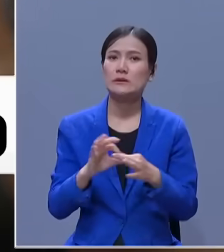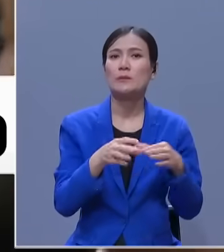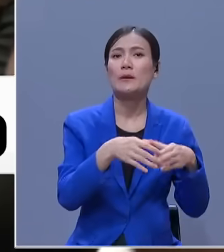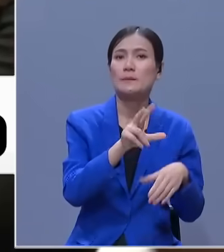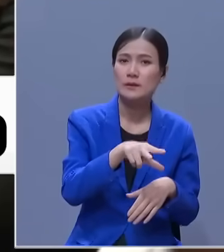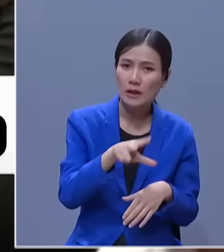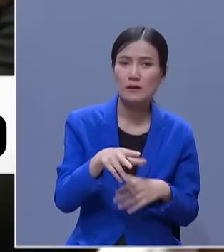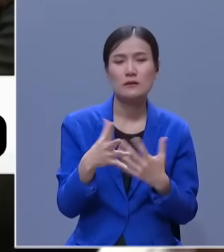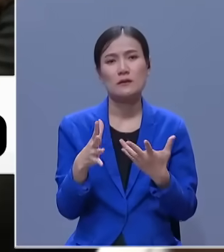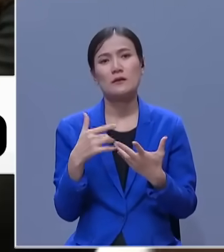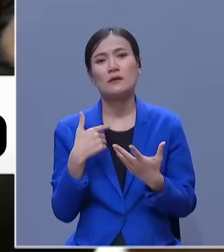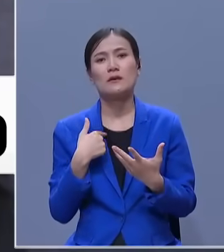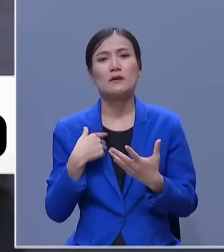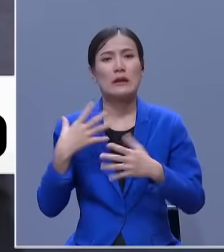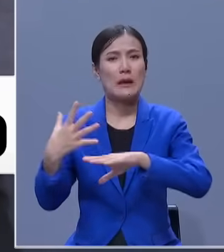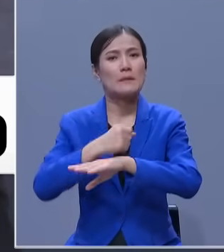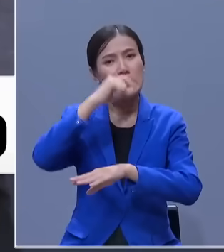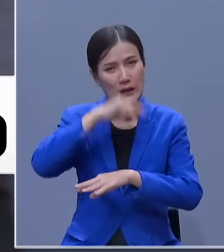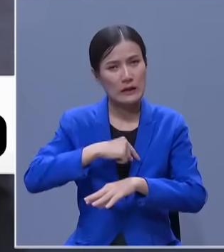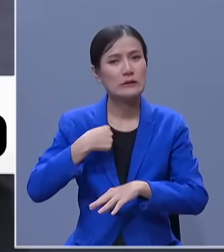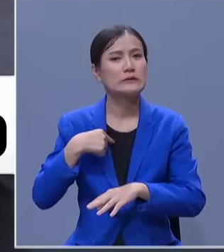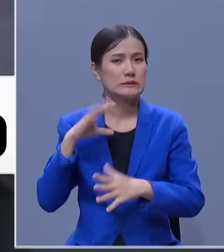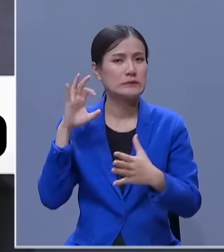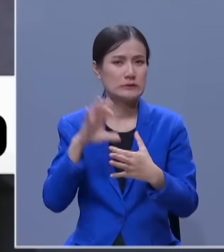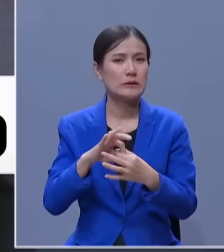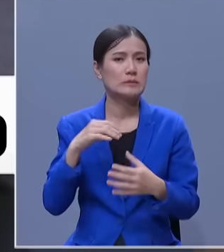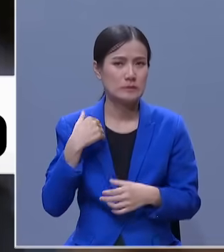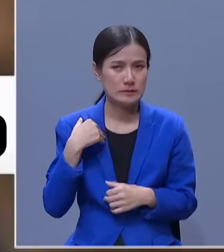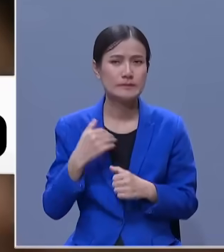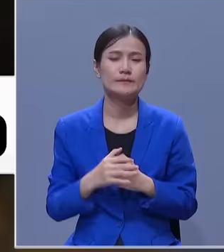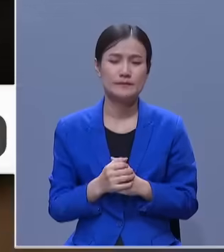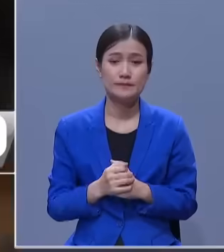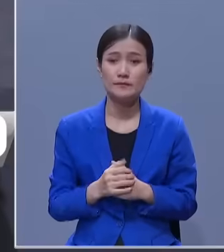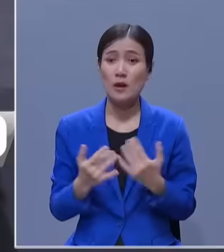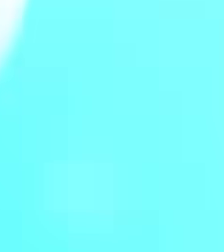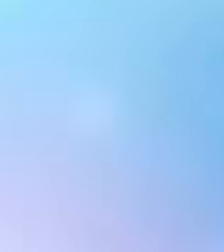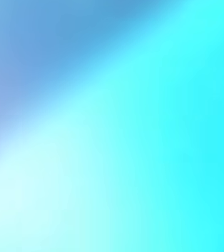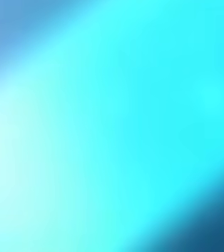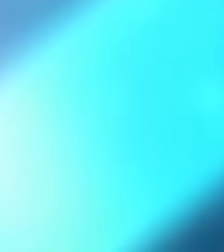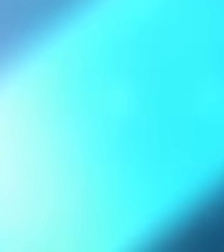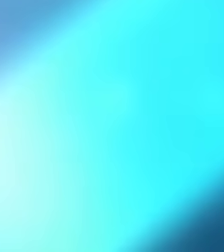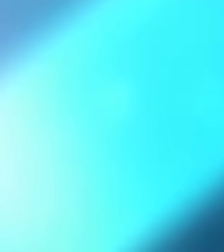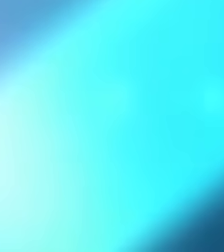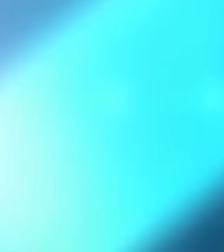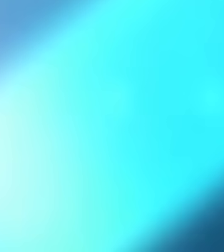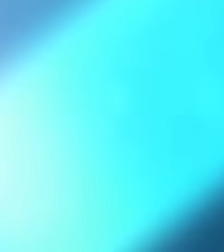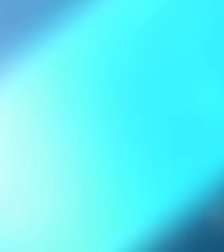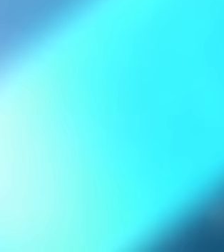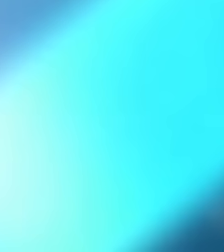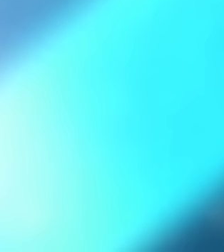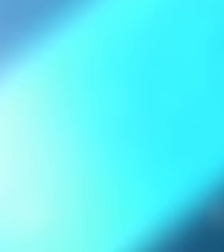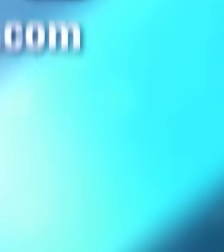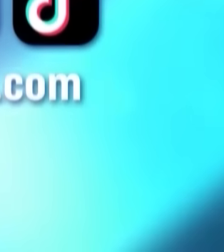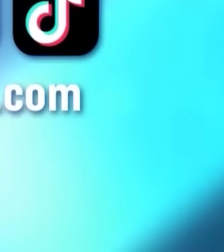งมีบทบาทกับการเมืองไทยอยู่ณขณะนี้นะคะ เพราะฉะนั้นเดี๋ยวรอติดตาม ติดตาม PPTV HD 36